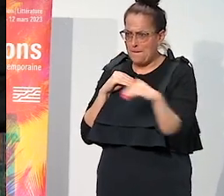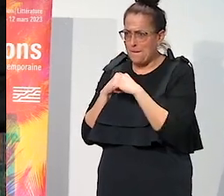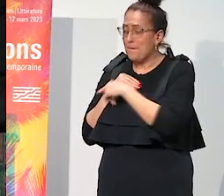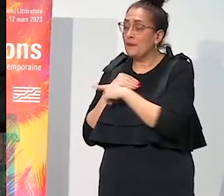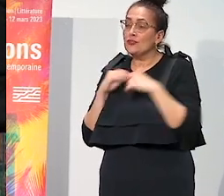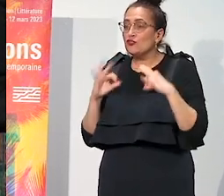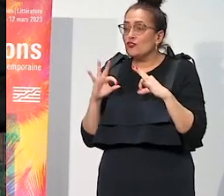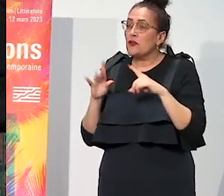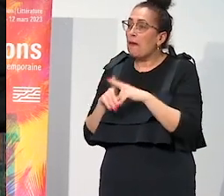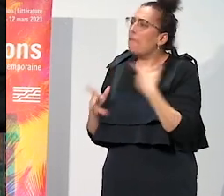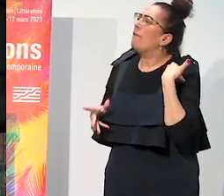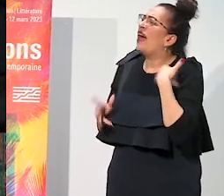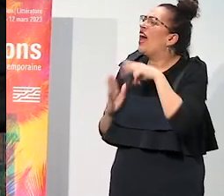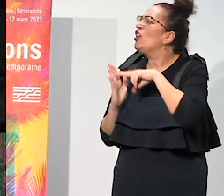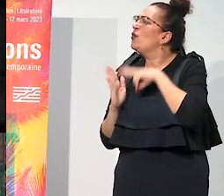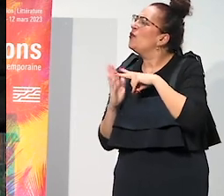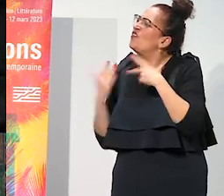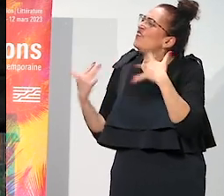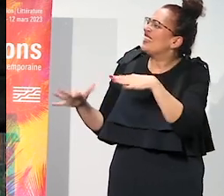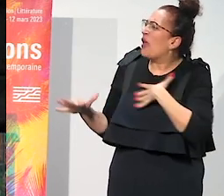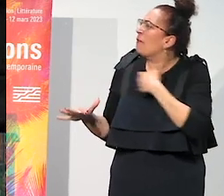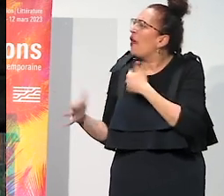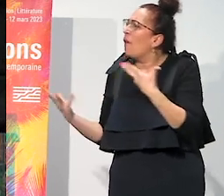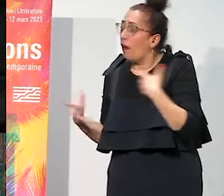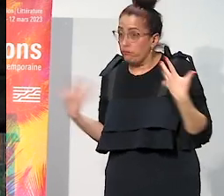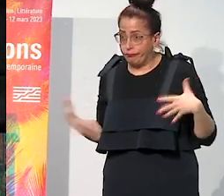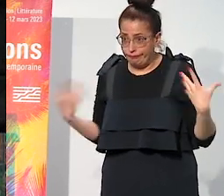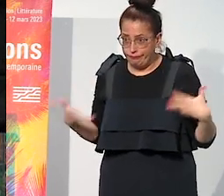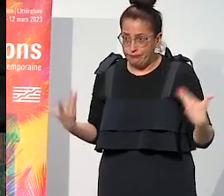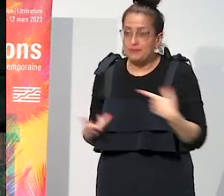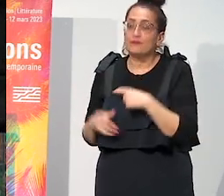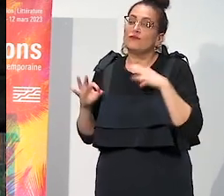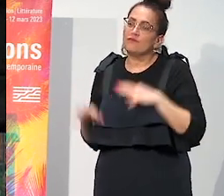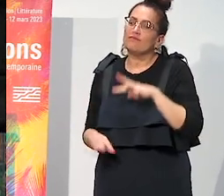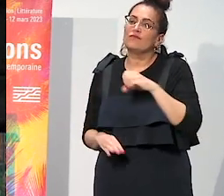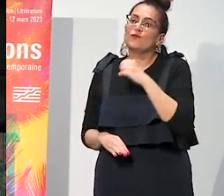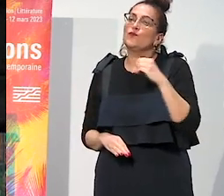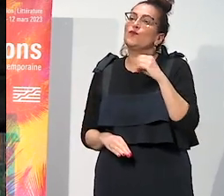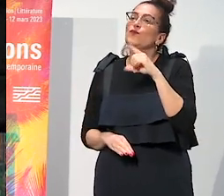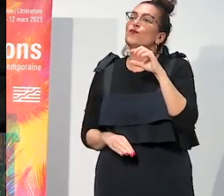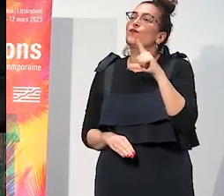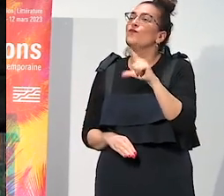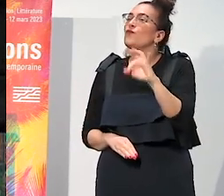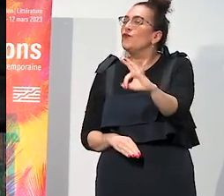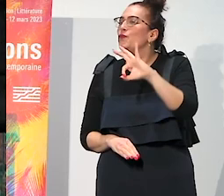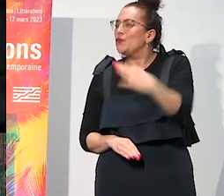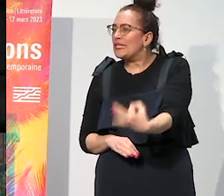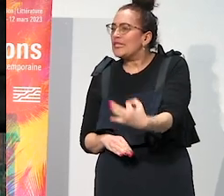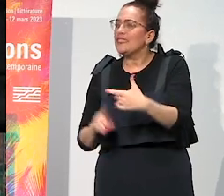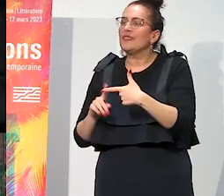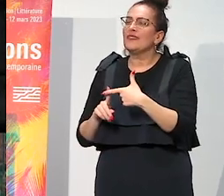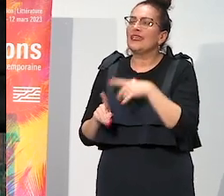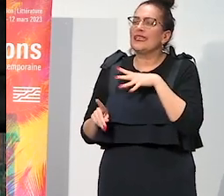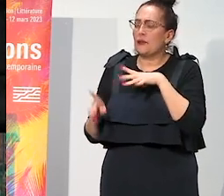bien récemment. Voilà. Et tout d'un coup, c'est un grand c'est blanc. Fini. Ouais. Bon, évidemment, Virginia Woolf. Enfin, voilà. Je pense à celle